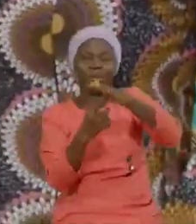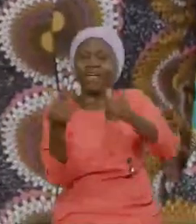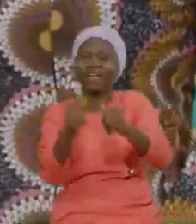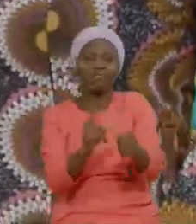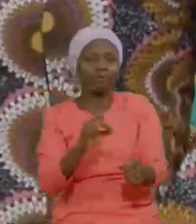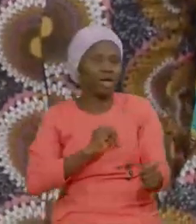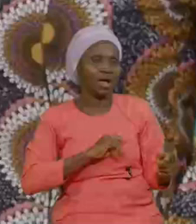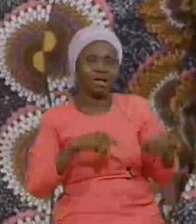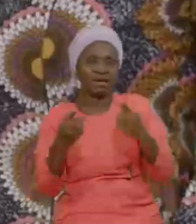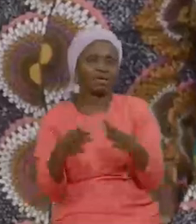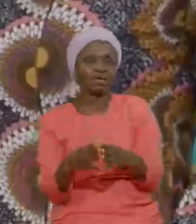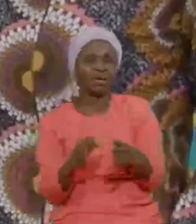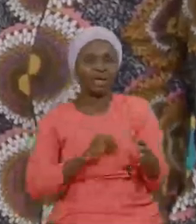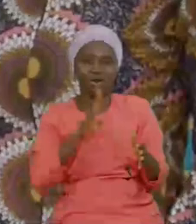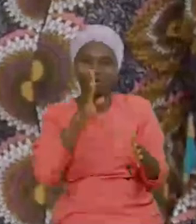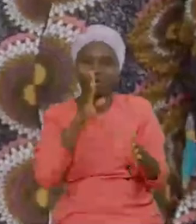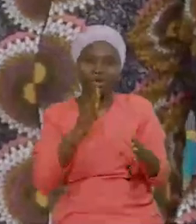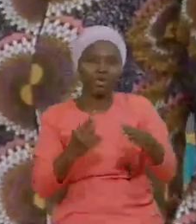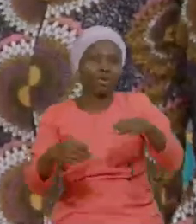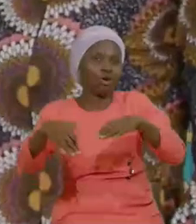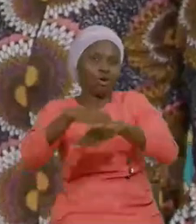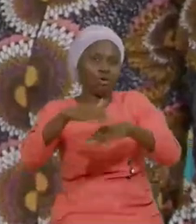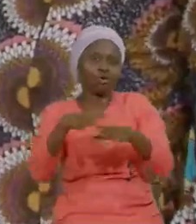Pour que je sois au sommet partout où je vais.